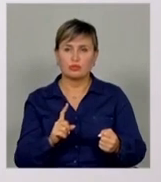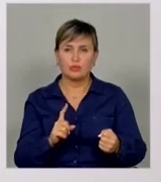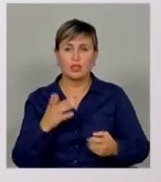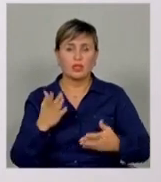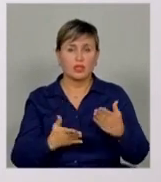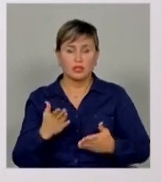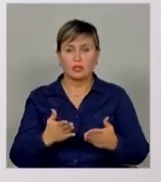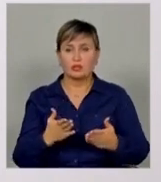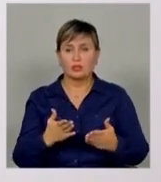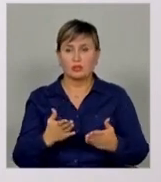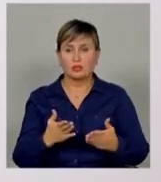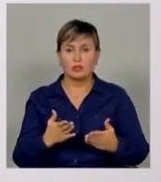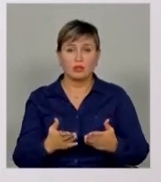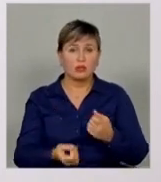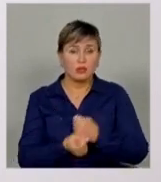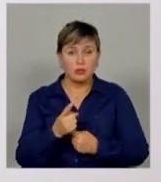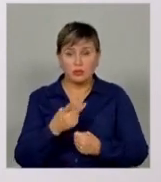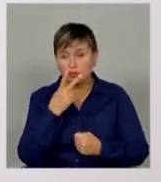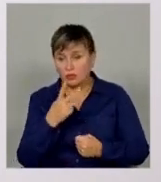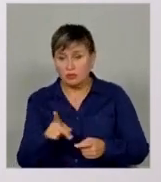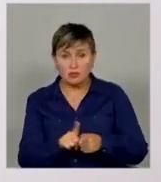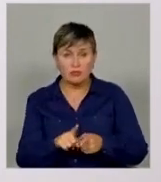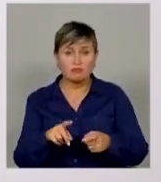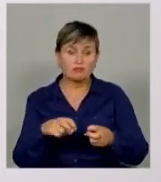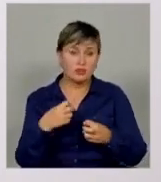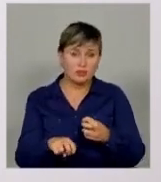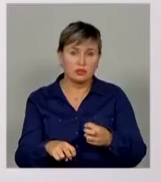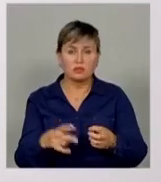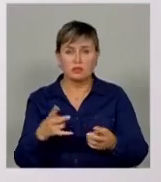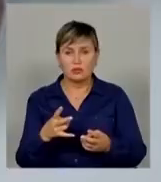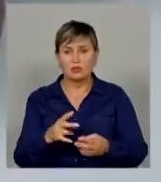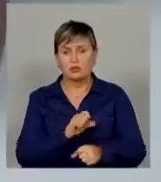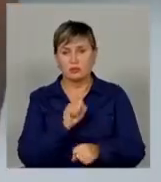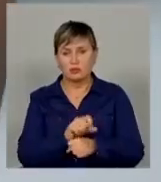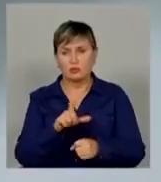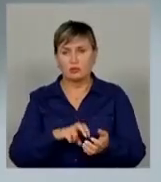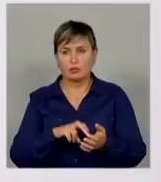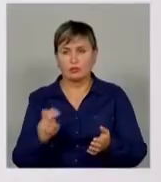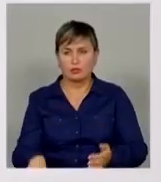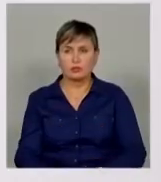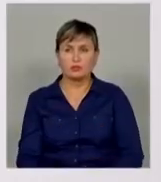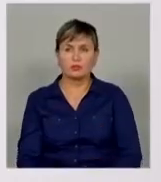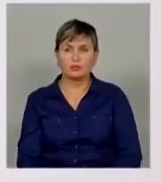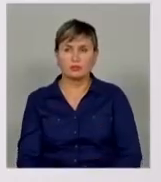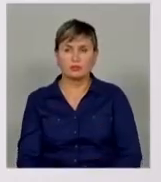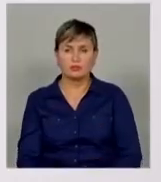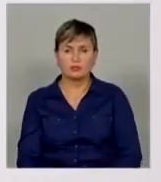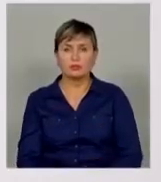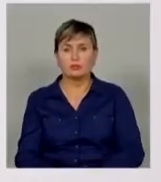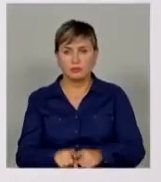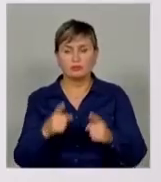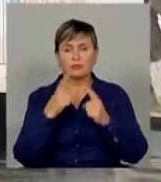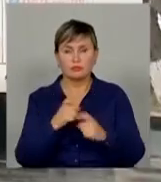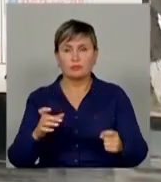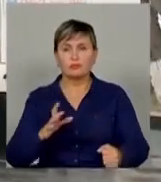если при обнаружении технических неисправности сразу на остановке людей высаживать, устранить неисправность